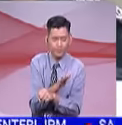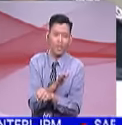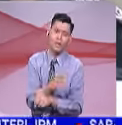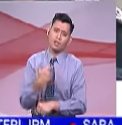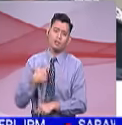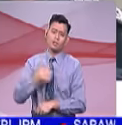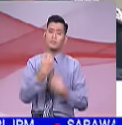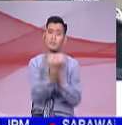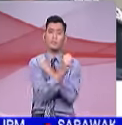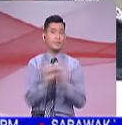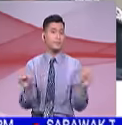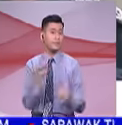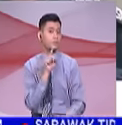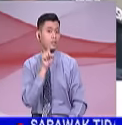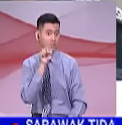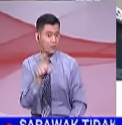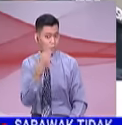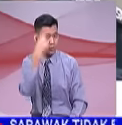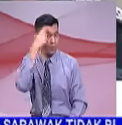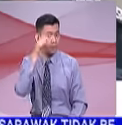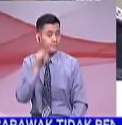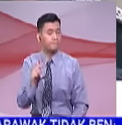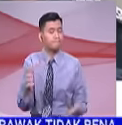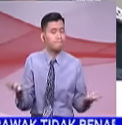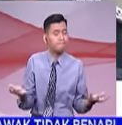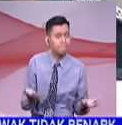kita bersedia untuk